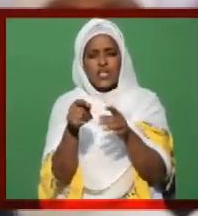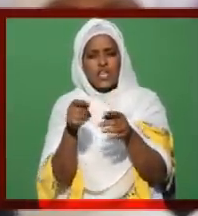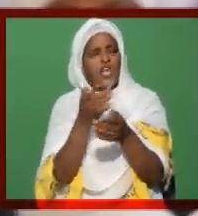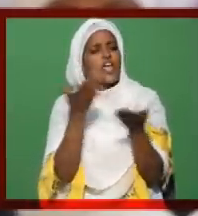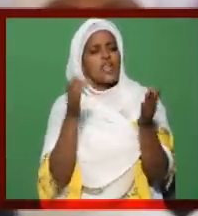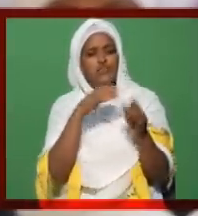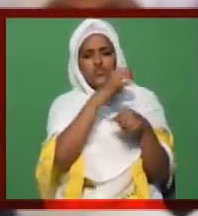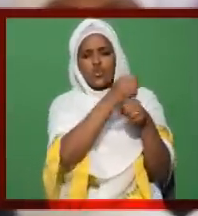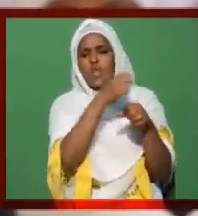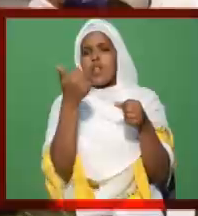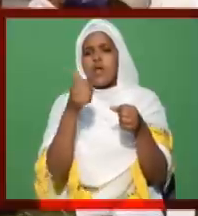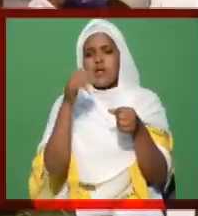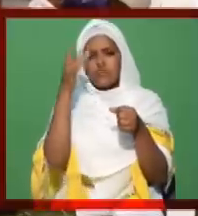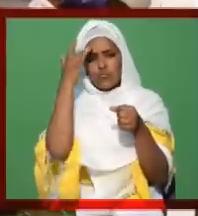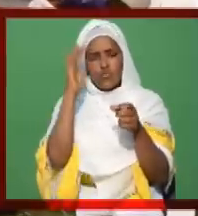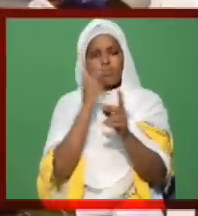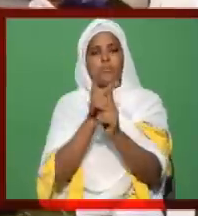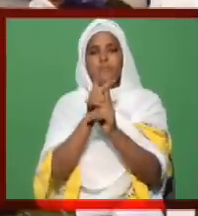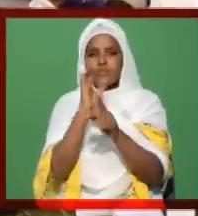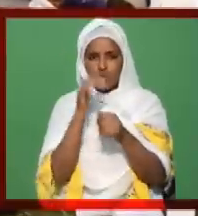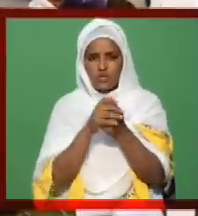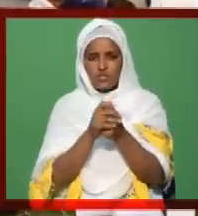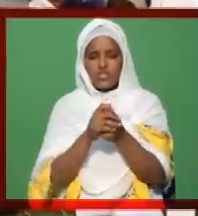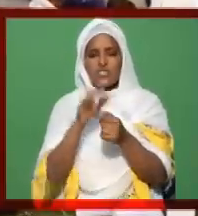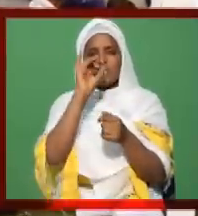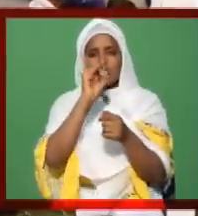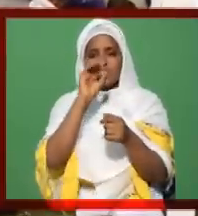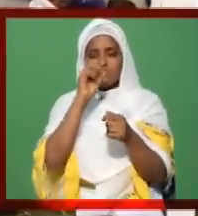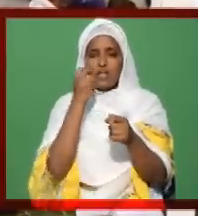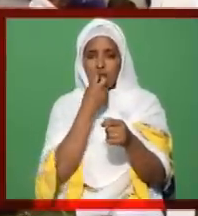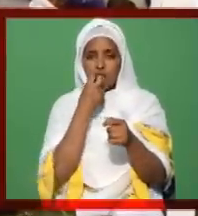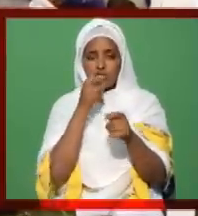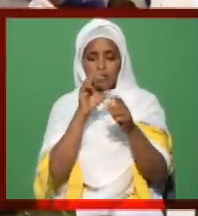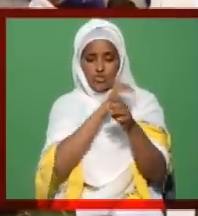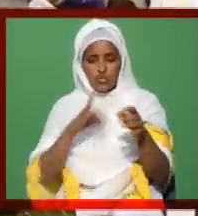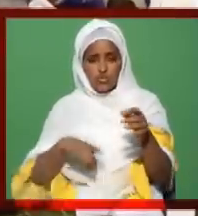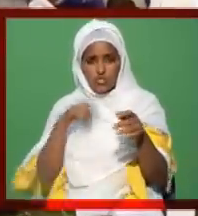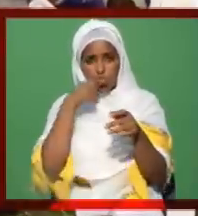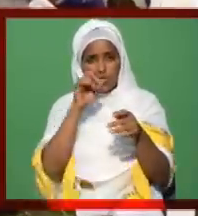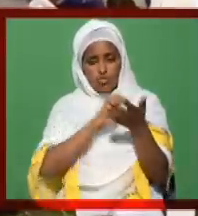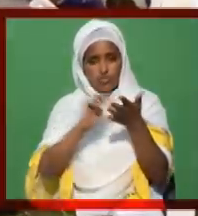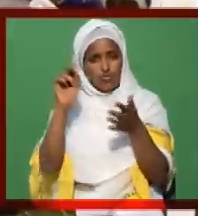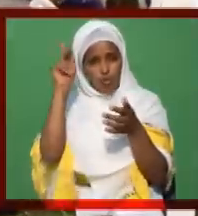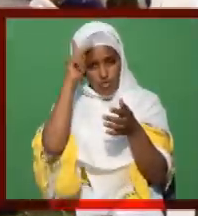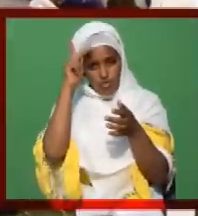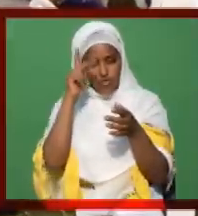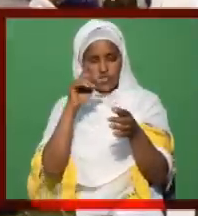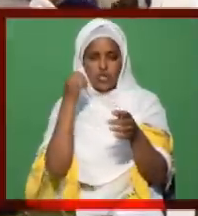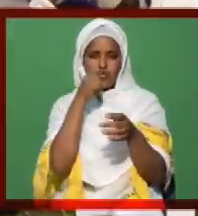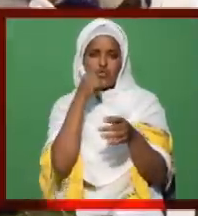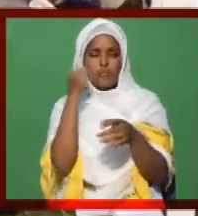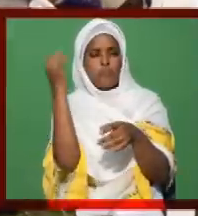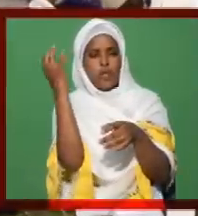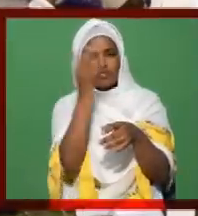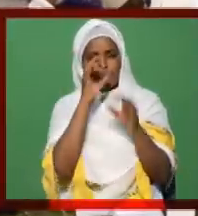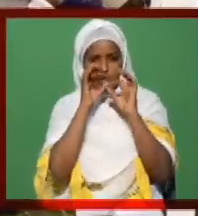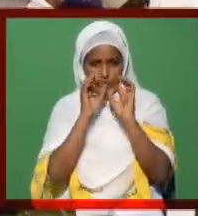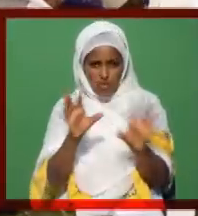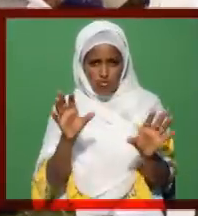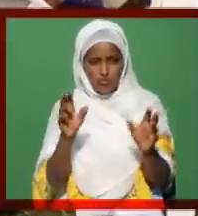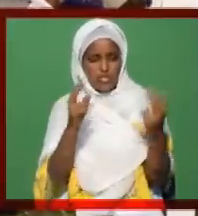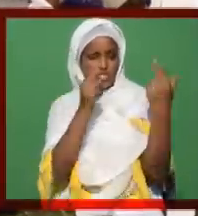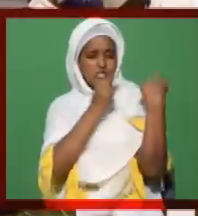ተራ ጠባቂ መስሏት ማለት ነው ልሳነ ክርስቶስ የተባለው ቅዱስ ጳውሎስም ሴቶች ማስተማርም እንደሌለባቸው ስልጣነ ክህነትም